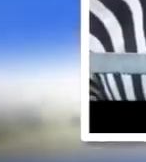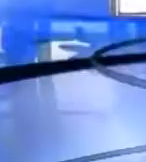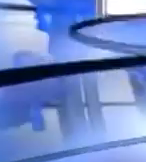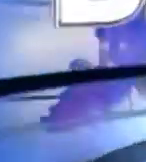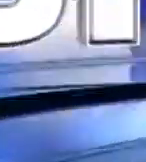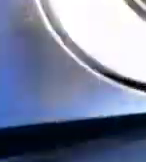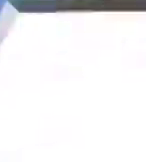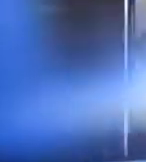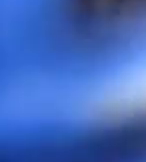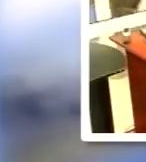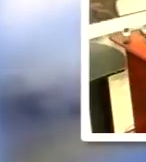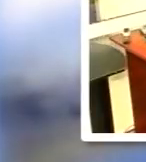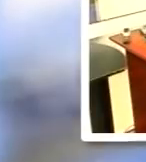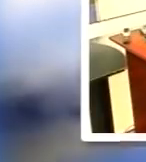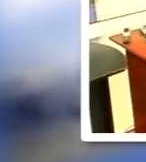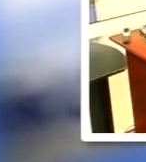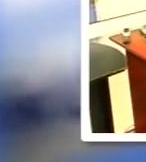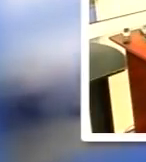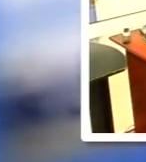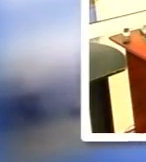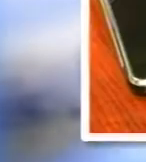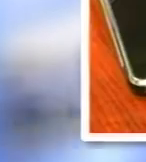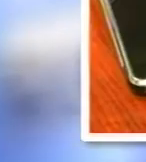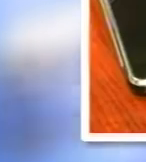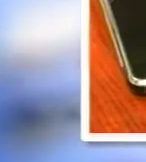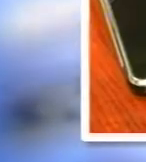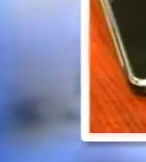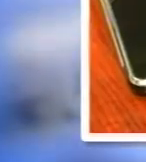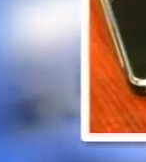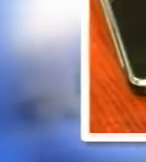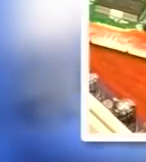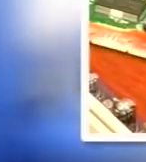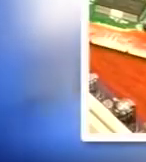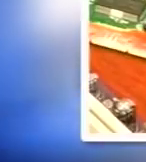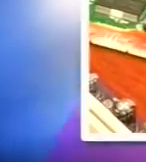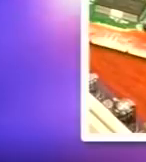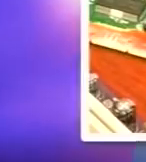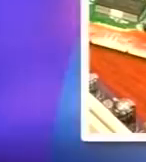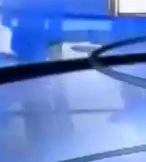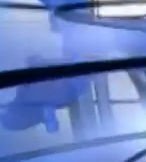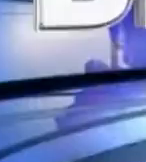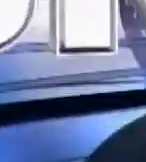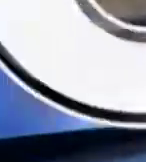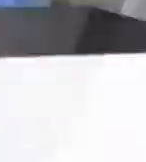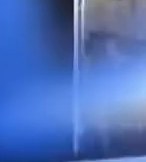тваринами. У Тернополі з'явиться IT-музей, у якому планують представити стару техніку.